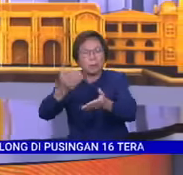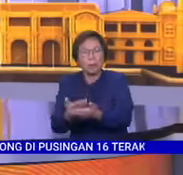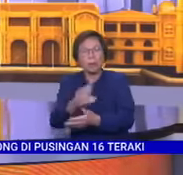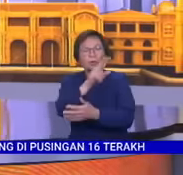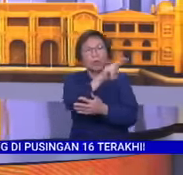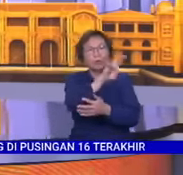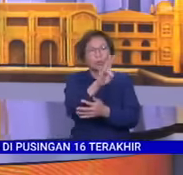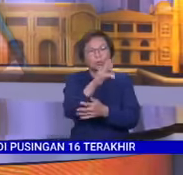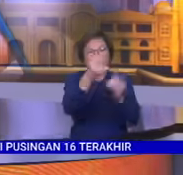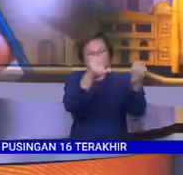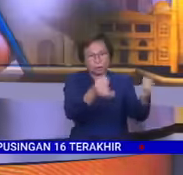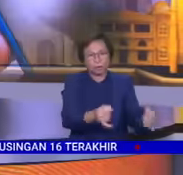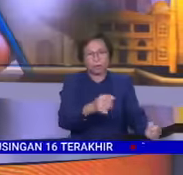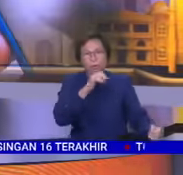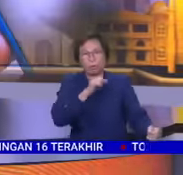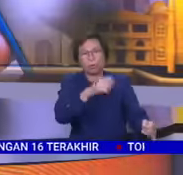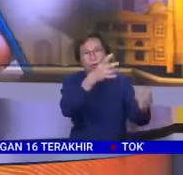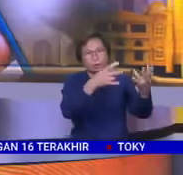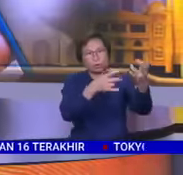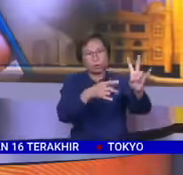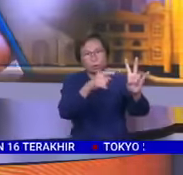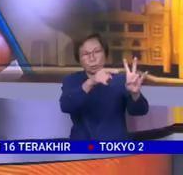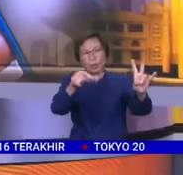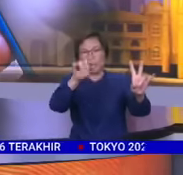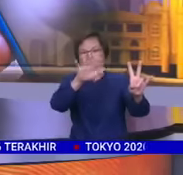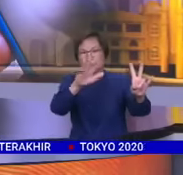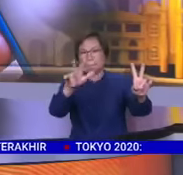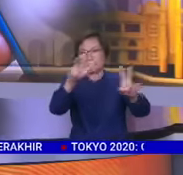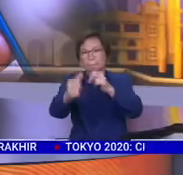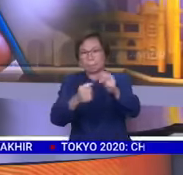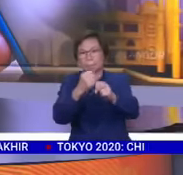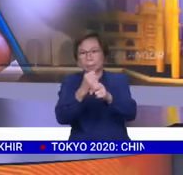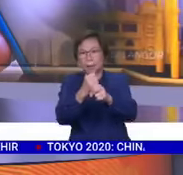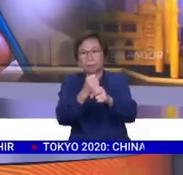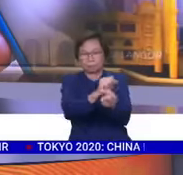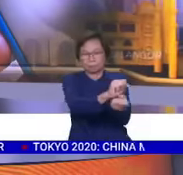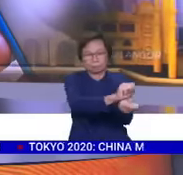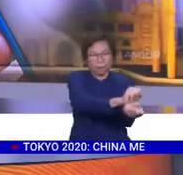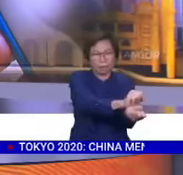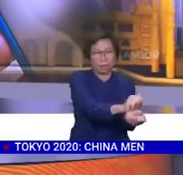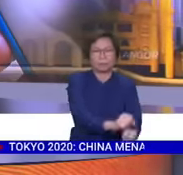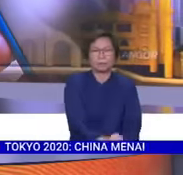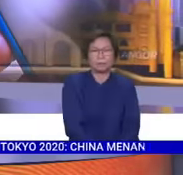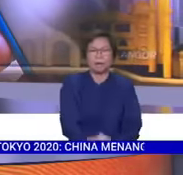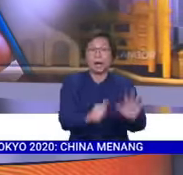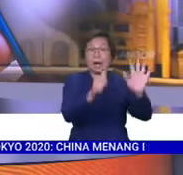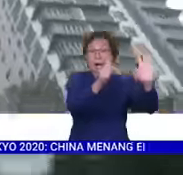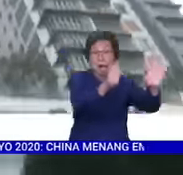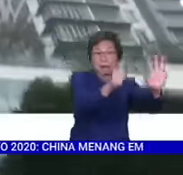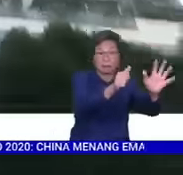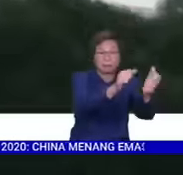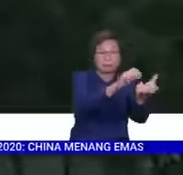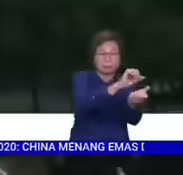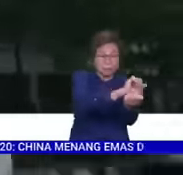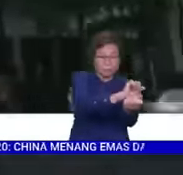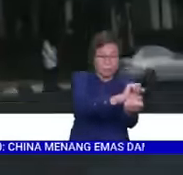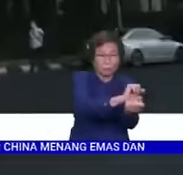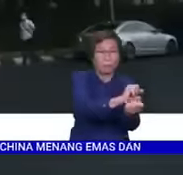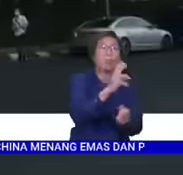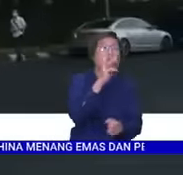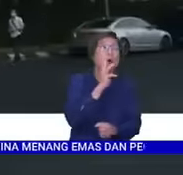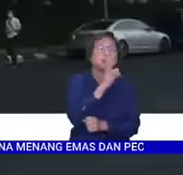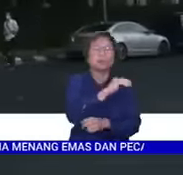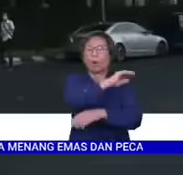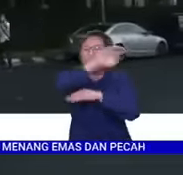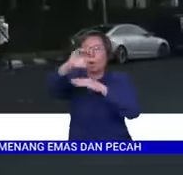27 individu berumur antara 17 hingga 53 Tahun Dedi tahan enam daripada yang di cukup merupakan